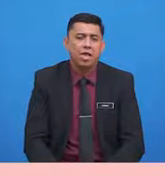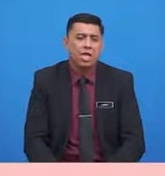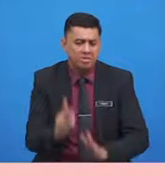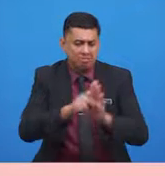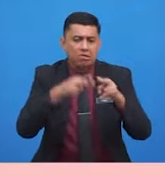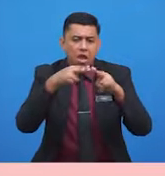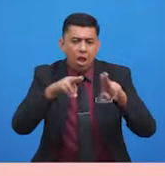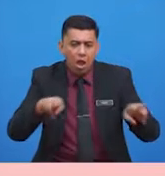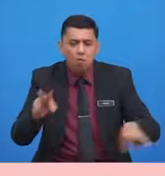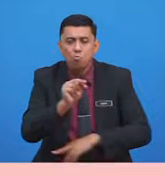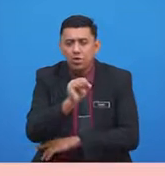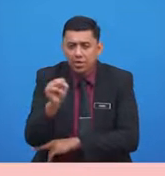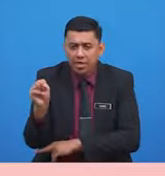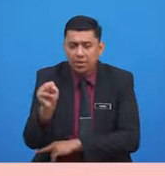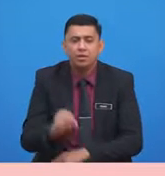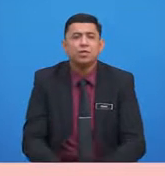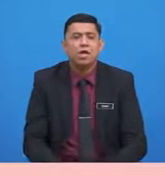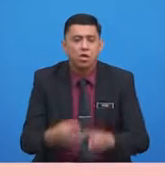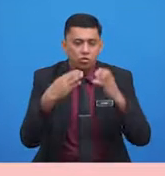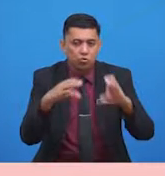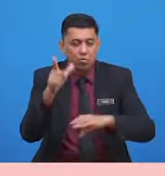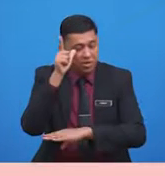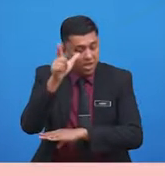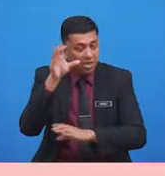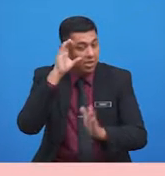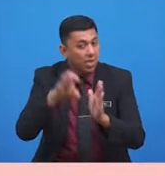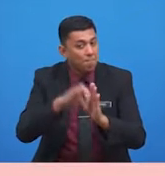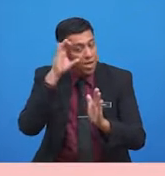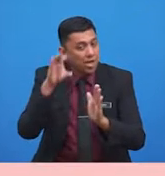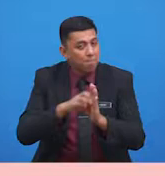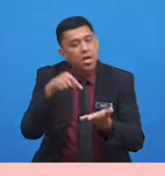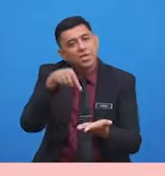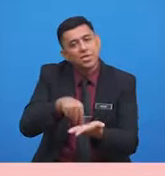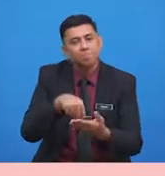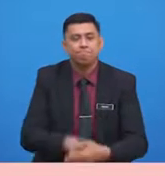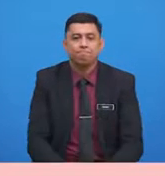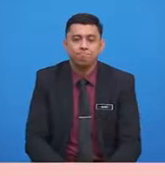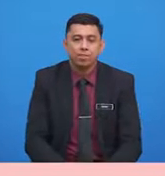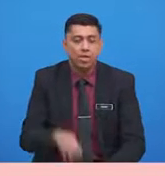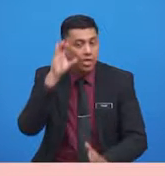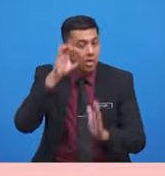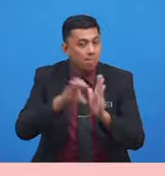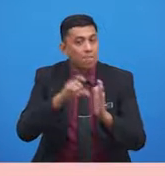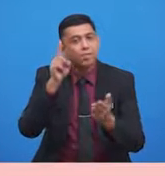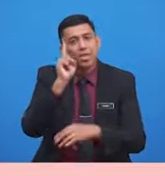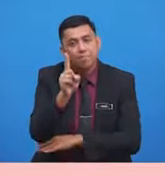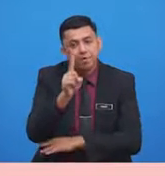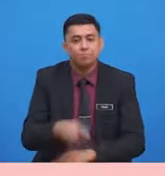keharmonian? Cuba lihat gambar-gambar ini. Gambar pertama,